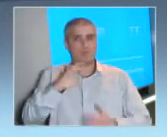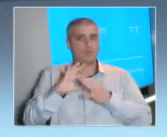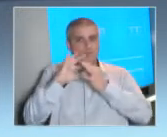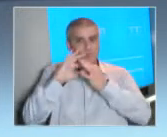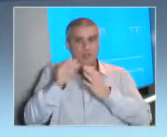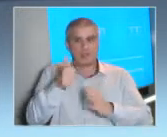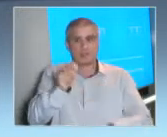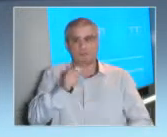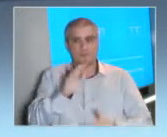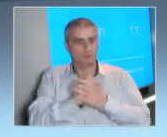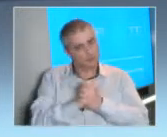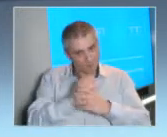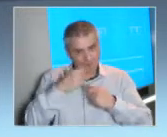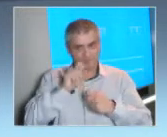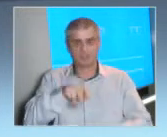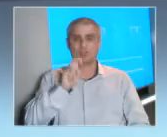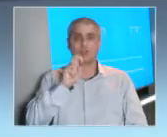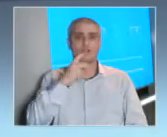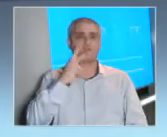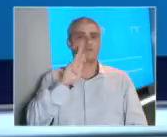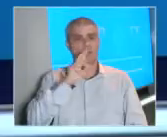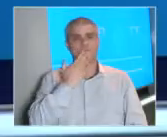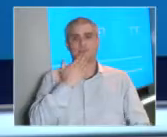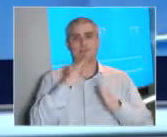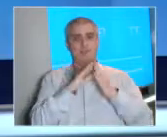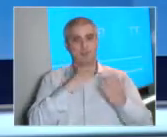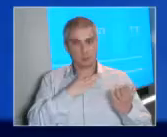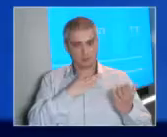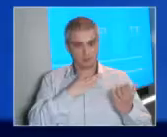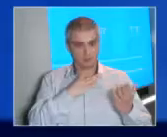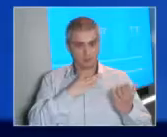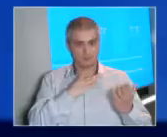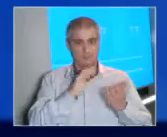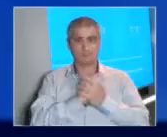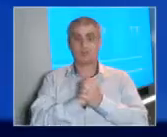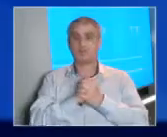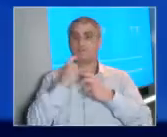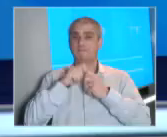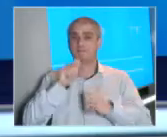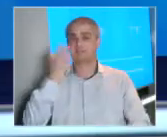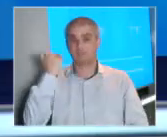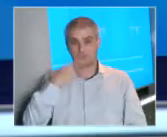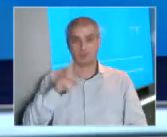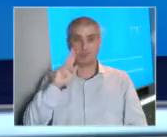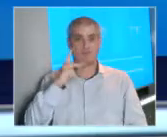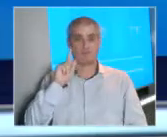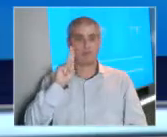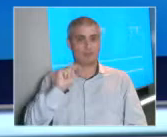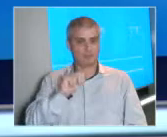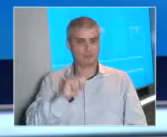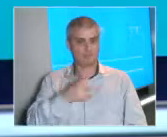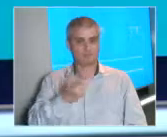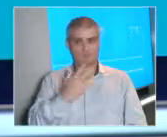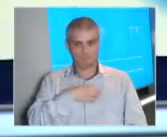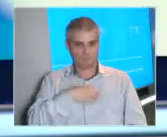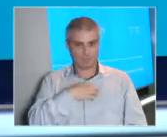כאן בערוץ כנסת. שלום, חבר הכנסת עודד פורר, אלן. מישראל ביתנו. אלן. שלום לחבר הכנסת לשעבר, רועי פולקמן. שלום רועי.